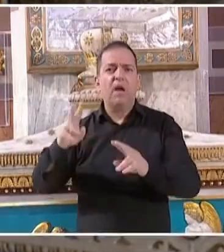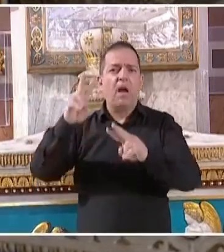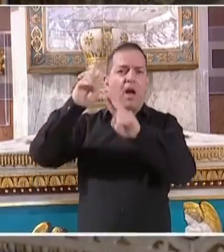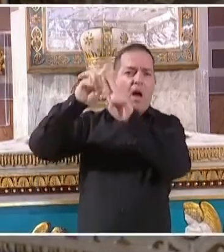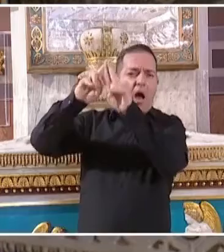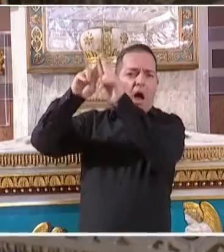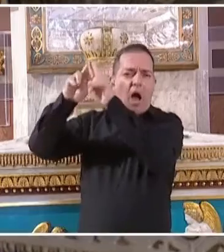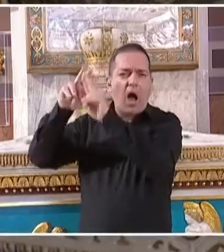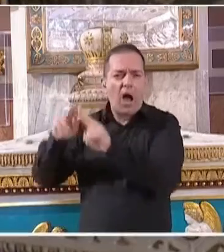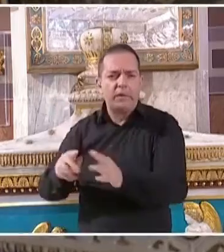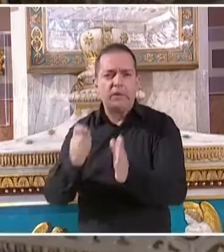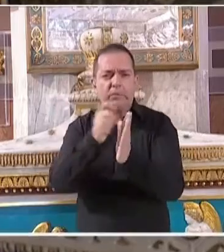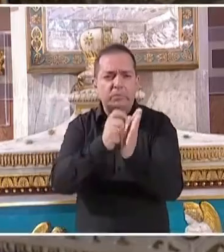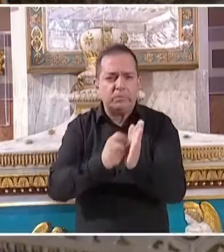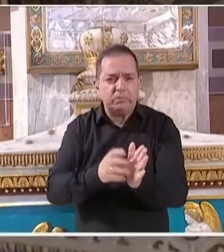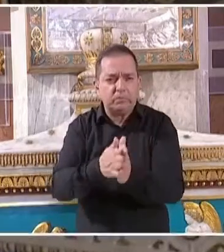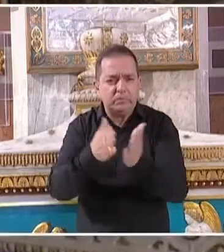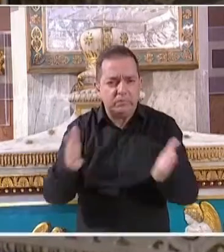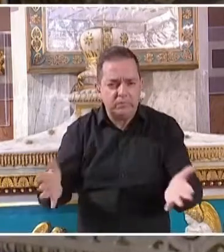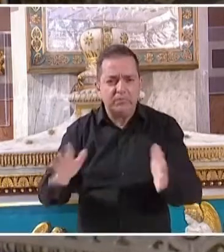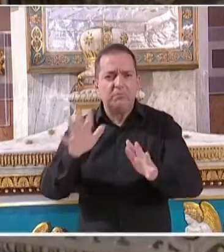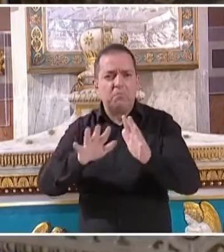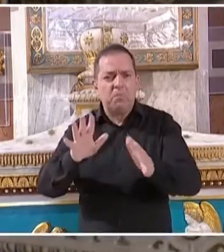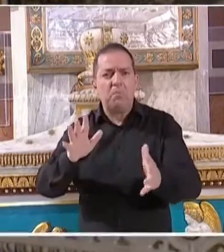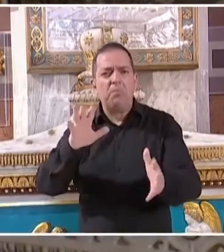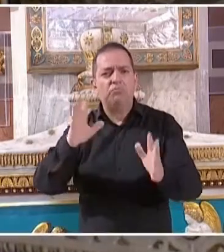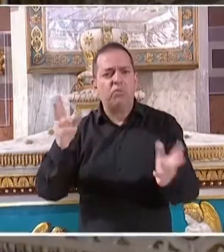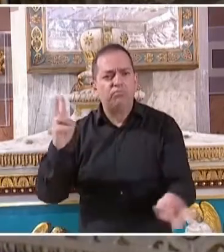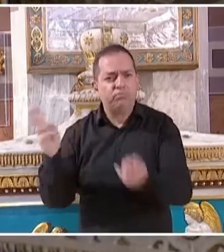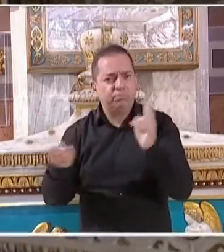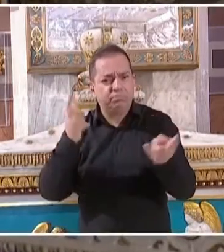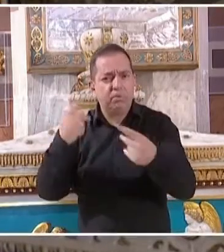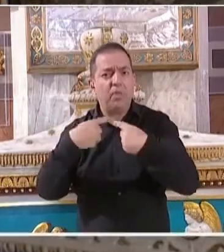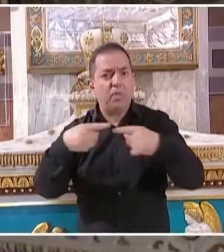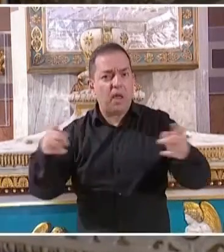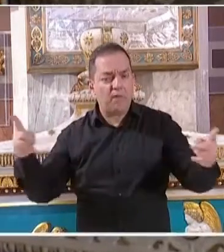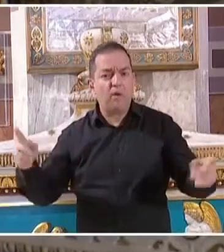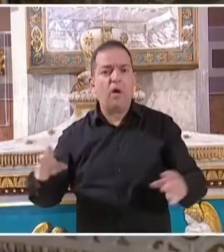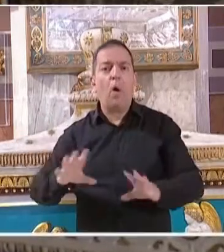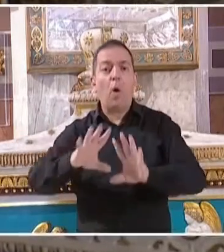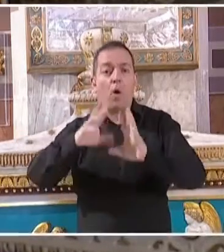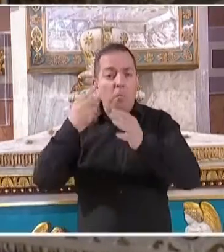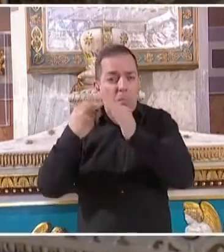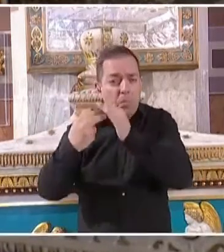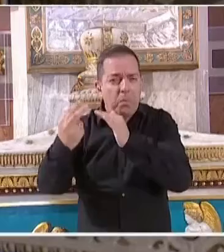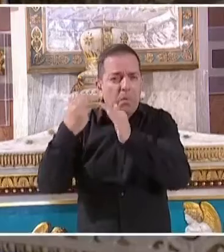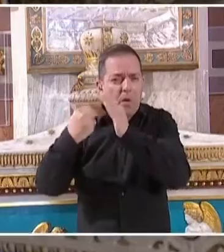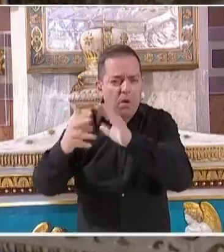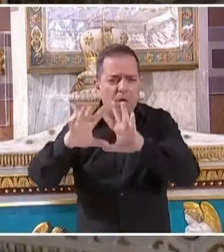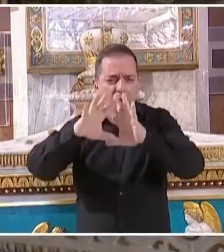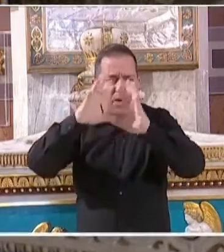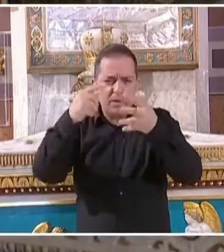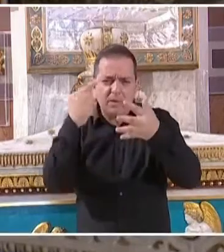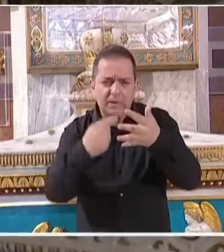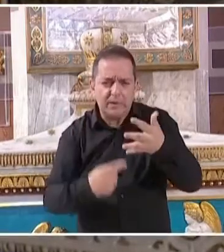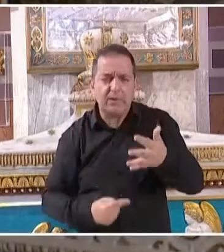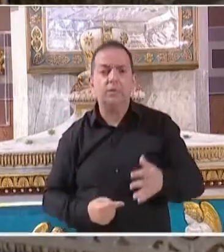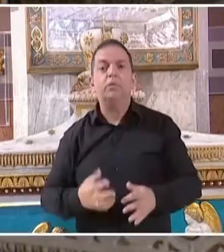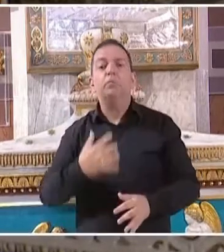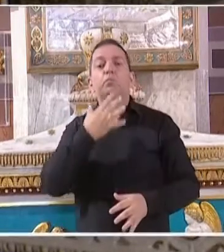αστρολατρία, η μαντεία, η μαγεία. Και αυτό γιατί ο άνθρωπος